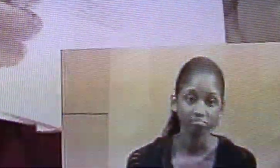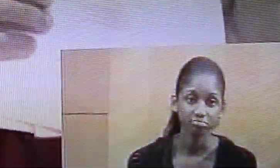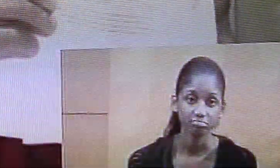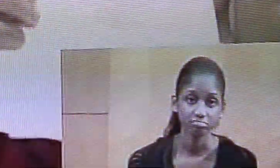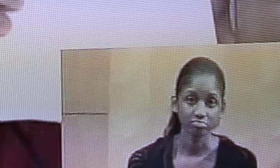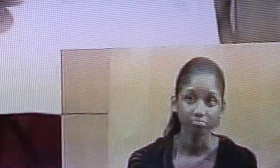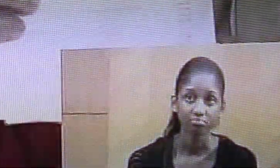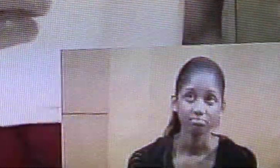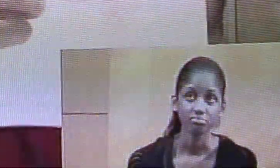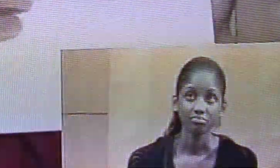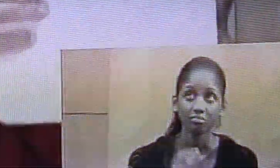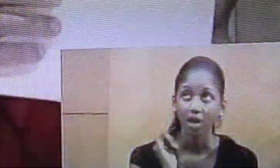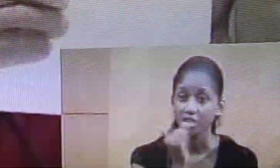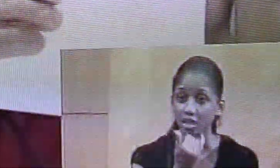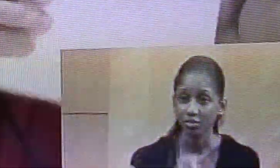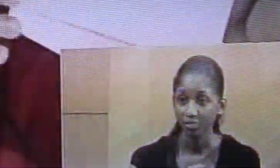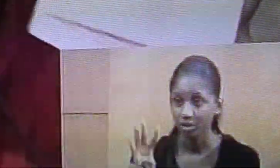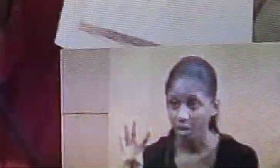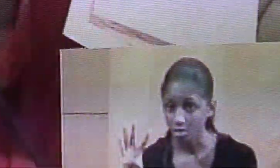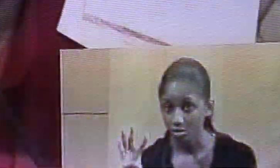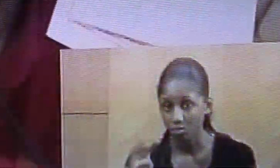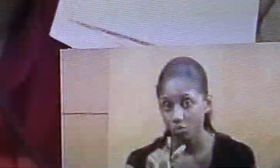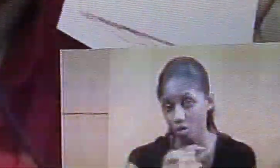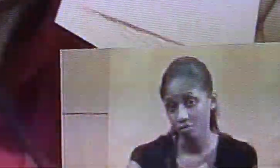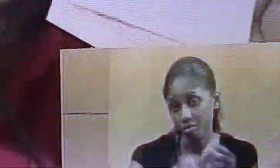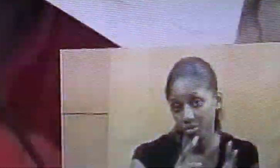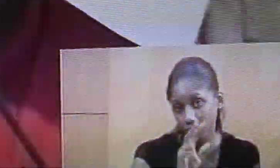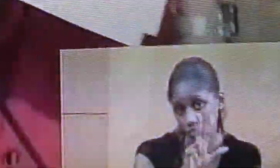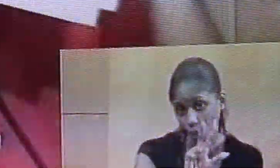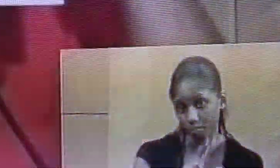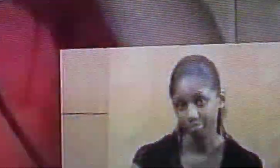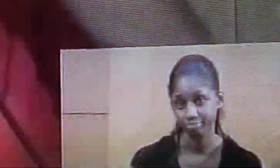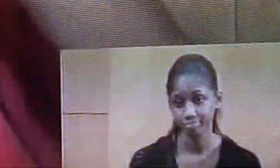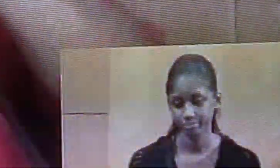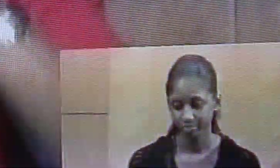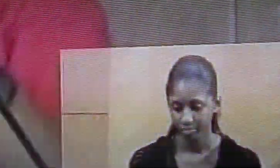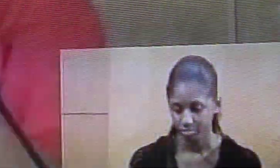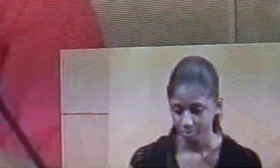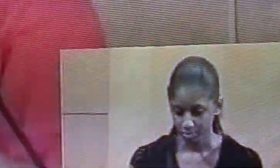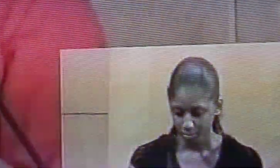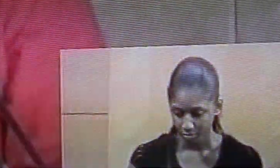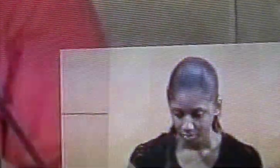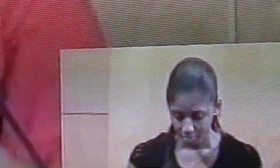lorsque Marie-Jeanne est à 4, vous êtes peut-être à 3.